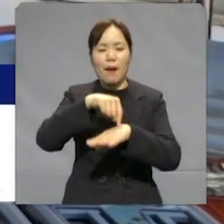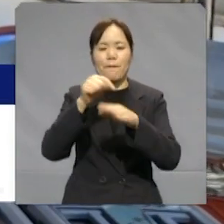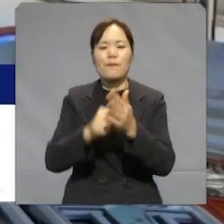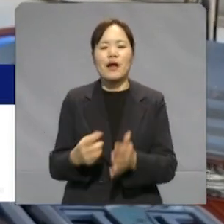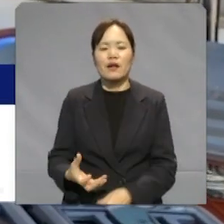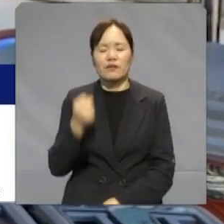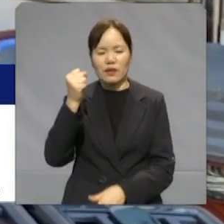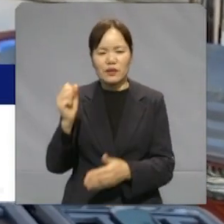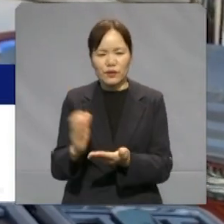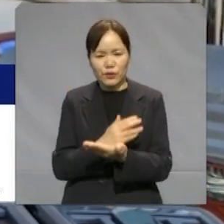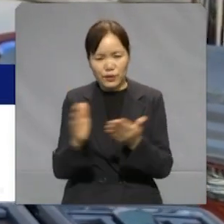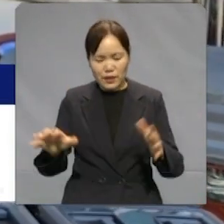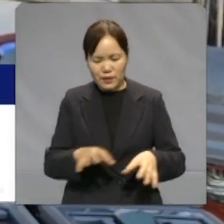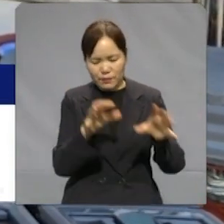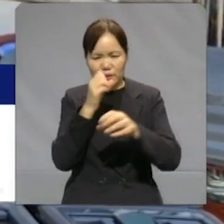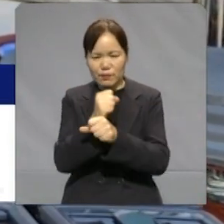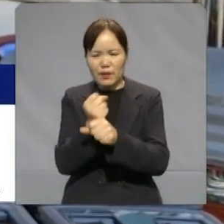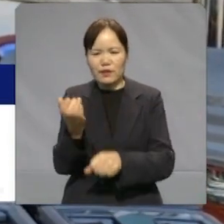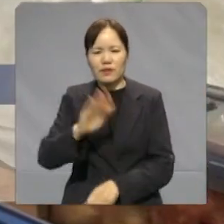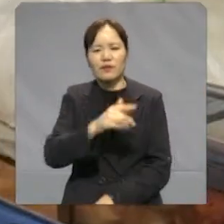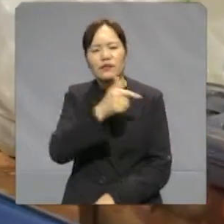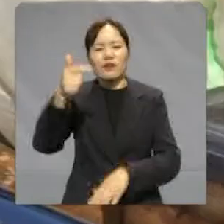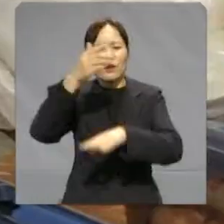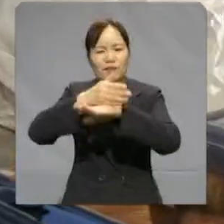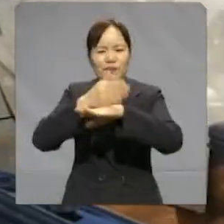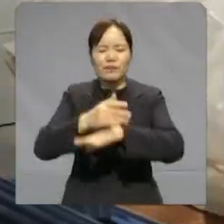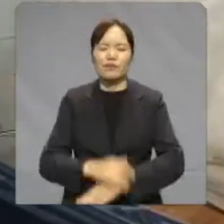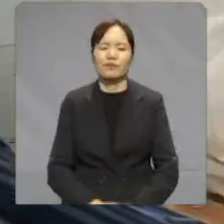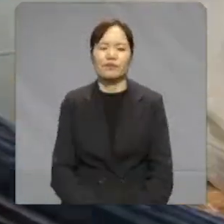마음으로 나눔 김치를 오늘 했는데 너무 감사합니다.